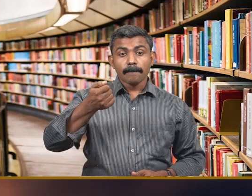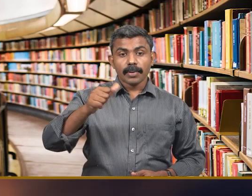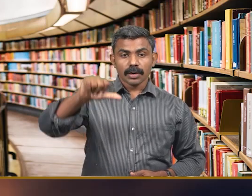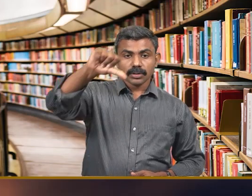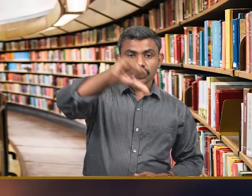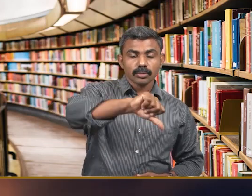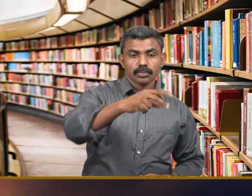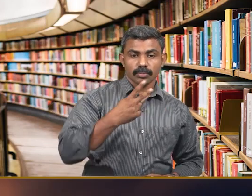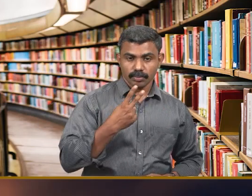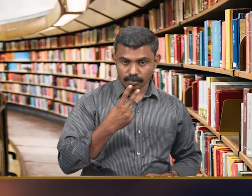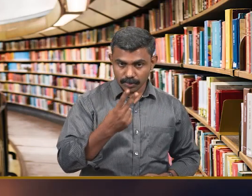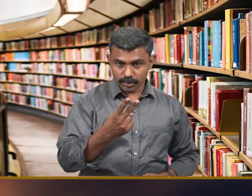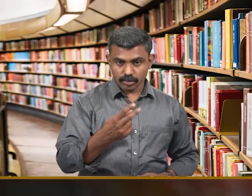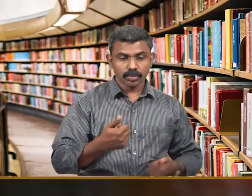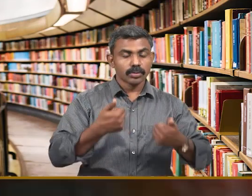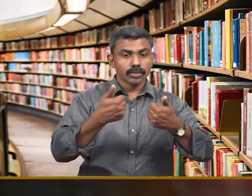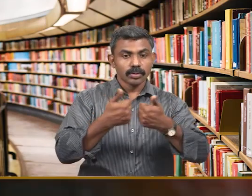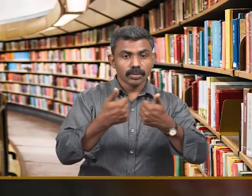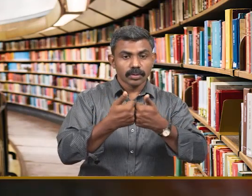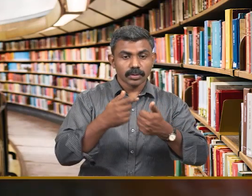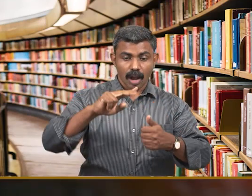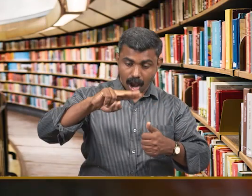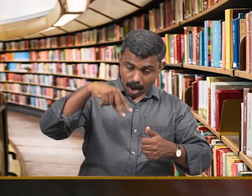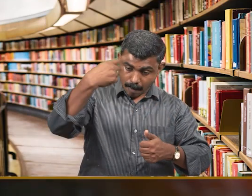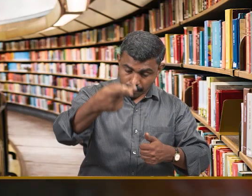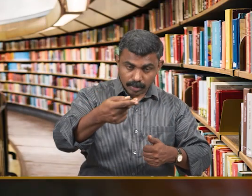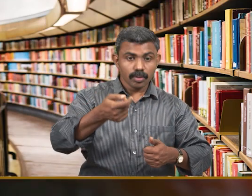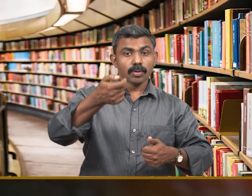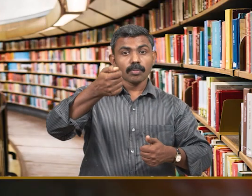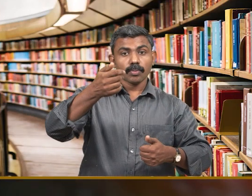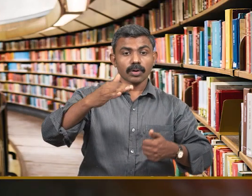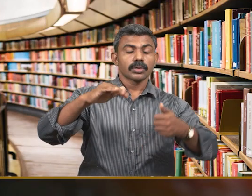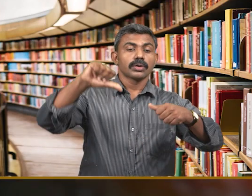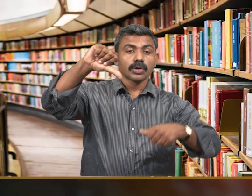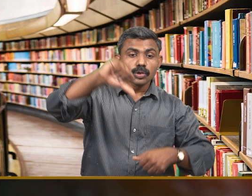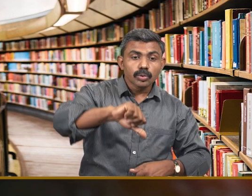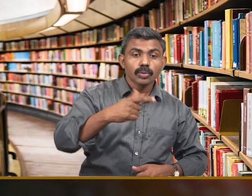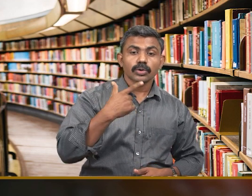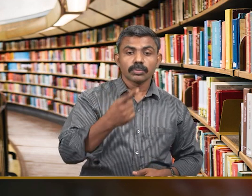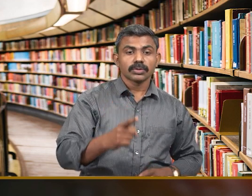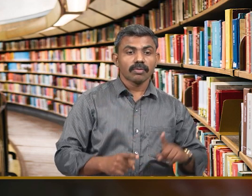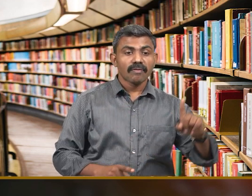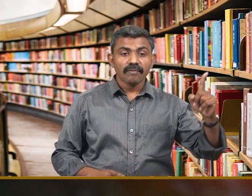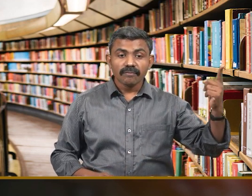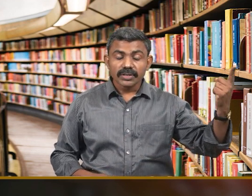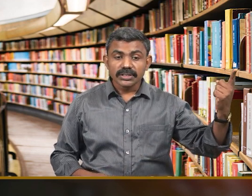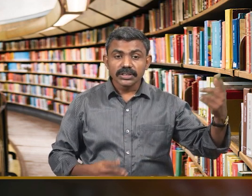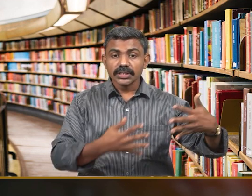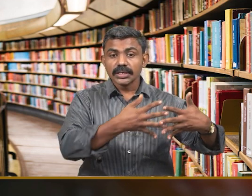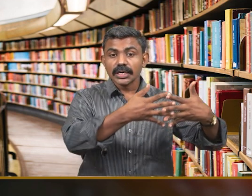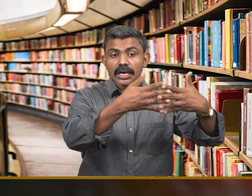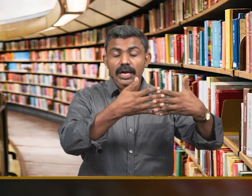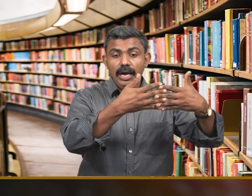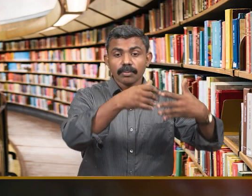அதாவது முதல் உலக போருக்கு பிறகு நடந்த பொருளாதார பெருமந்தம் அப்படிங்கிறத நம்ம பார்த்தோம். அதில் என்னென்னலாம் நம்ம பார்த்தோம், முதல் உலகில் ஏற்பட்ட